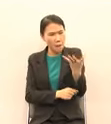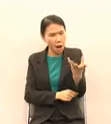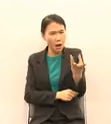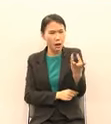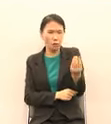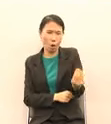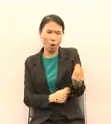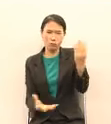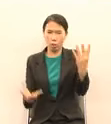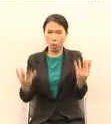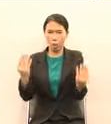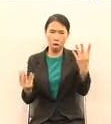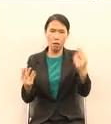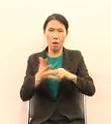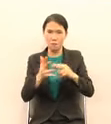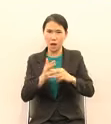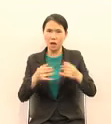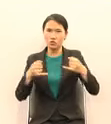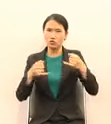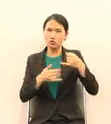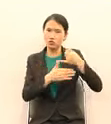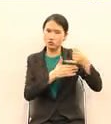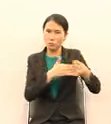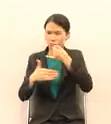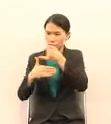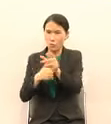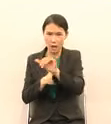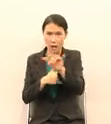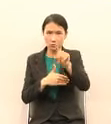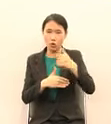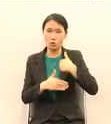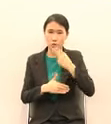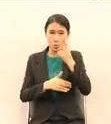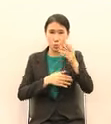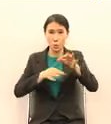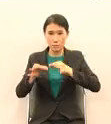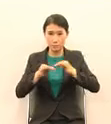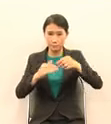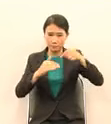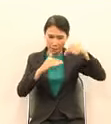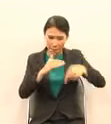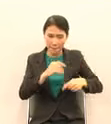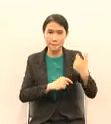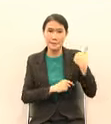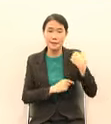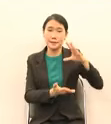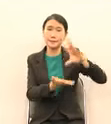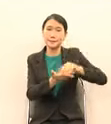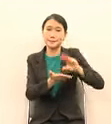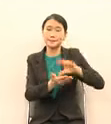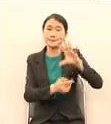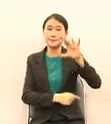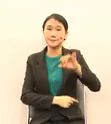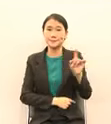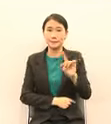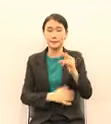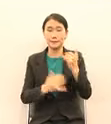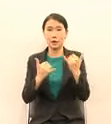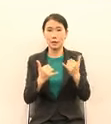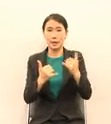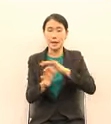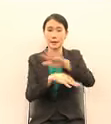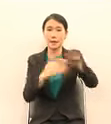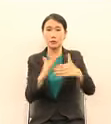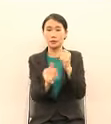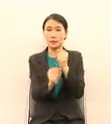คลัสเตอร์นี้ยังไม่จบซึ่งก็มาจากส่วนหนึ่งก็แน่นอนนะฮะว่าข้อมูลเนี่ยขณะนี้น้องๆที่